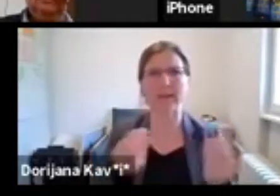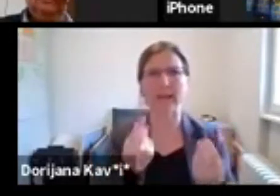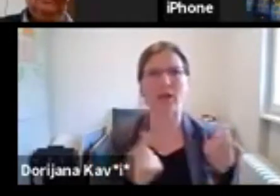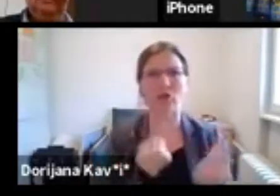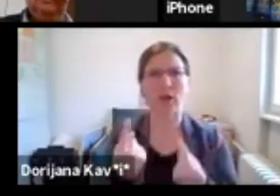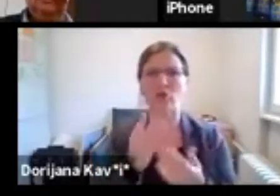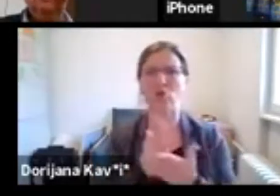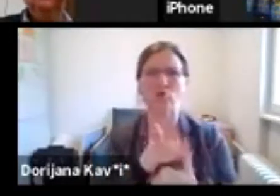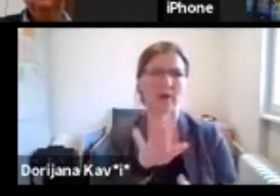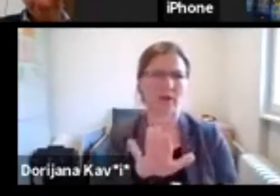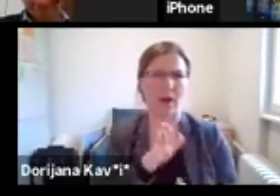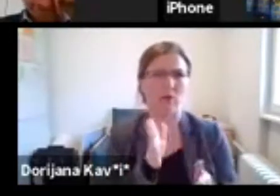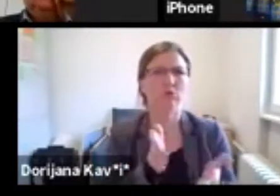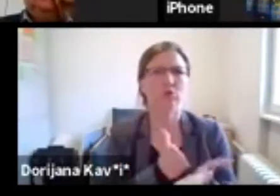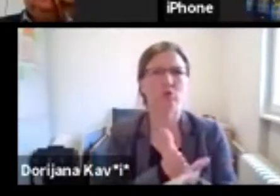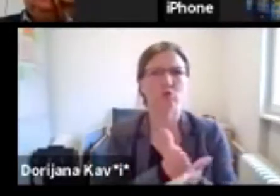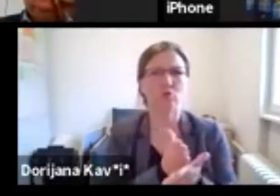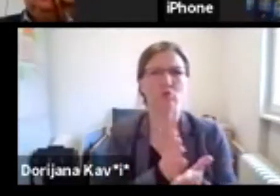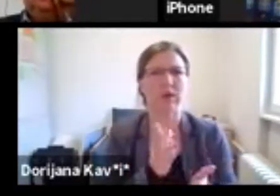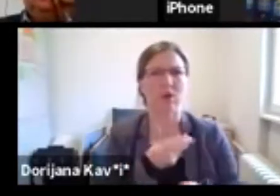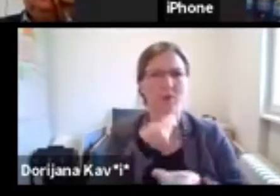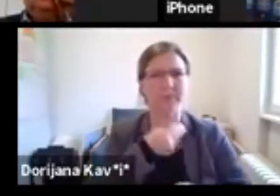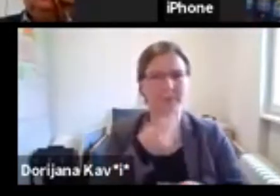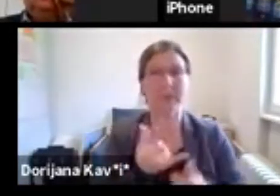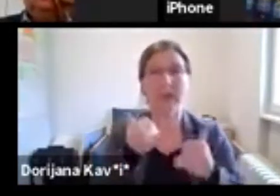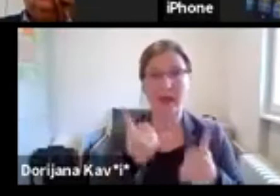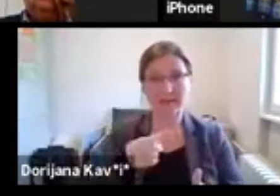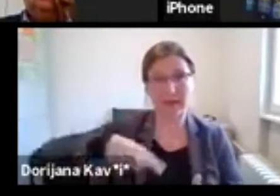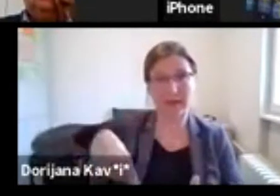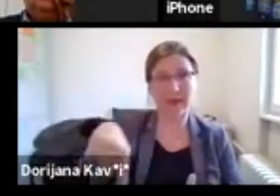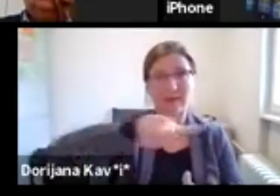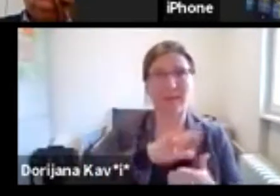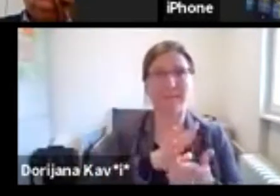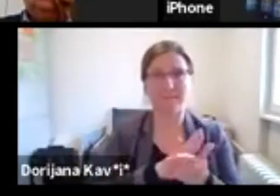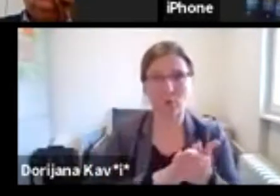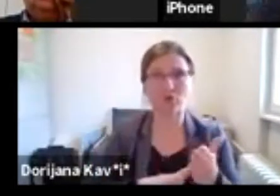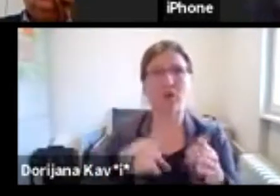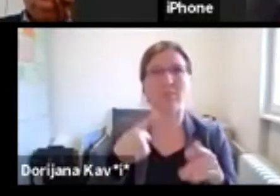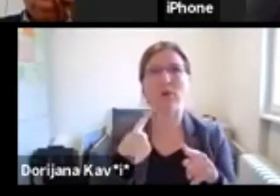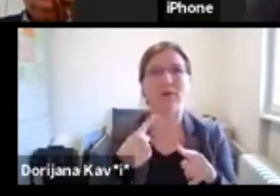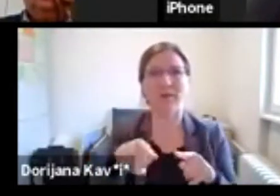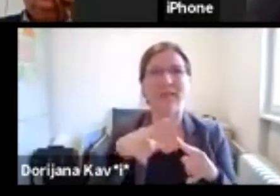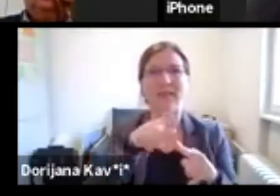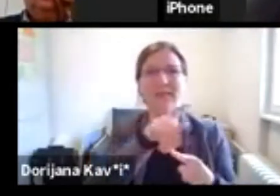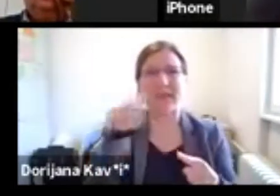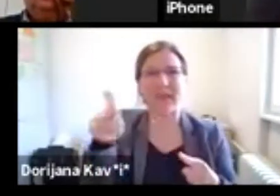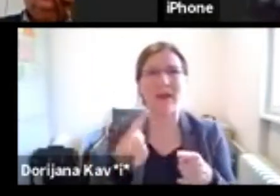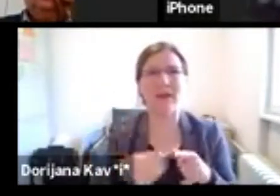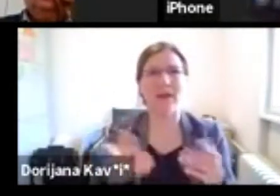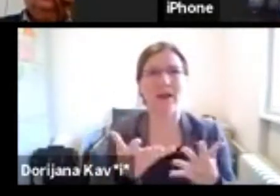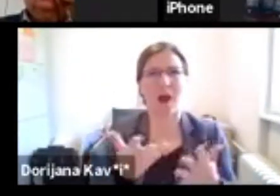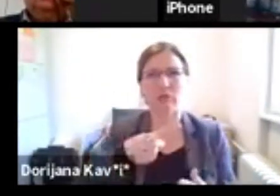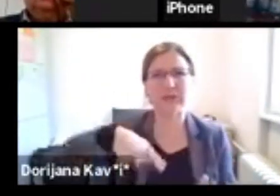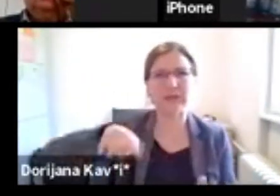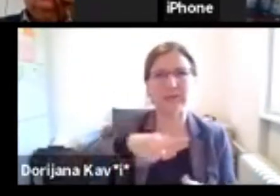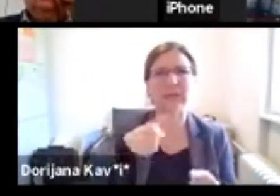događanje. A sada ćemo krenuti na ono radi čega smo se eto virtualno, ali i prilično